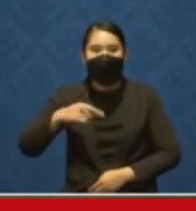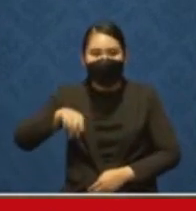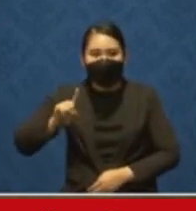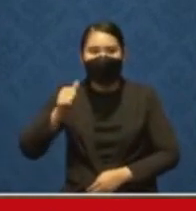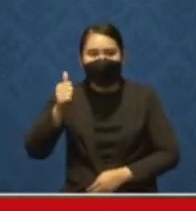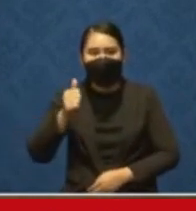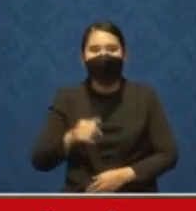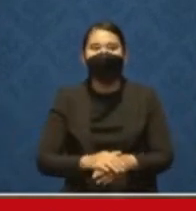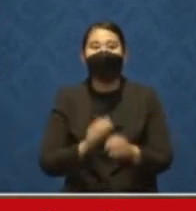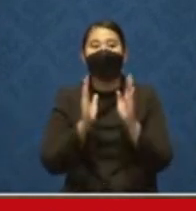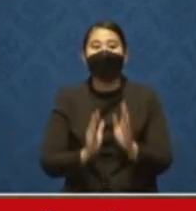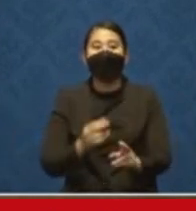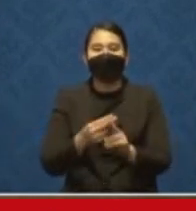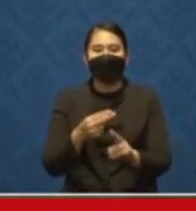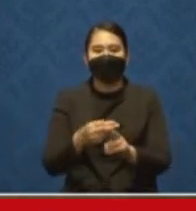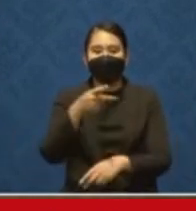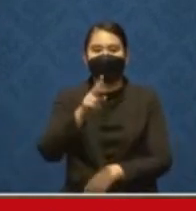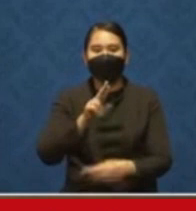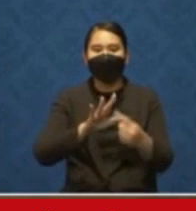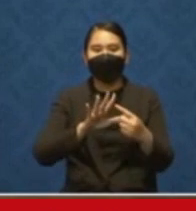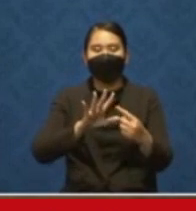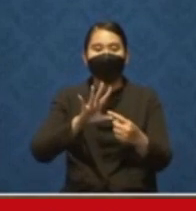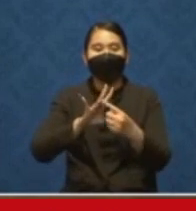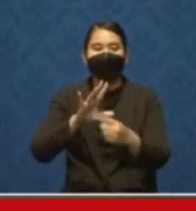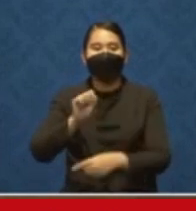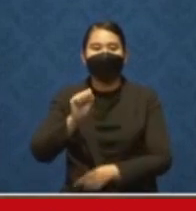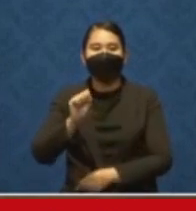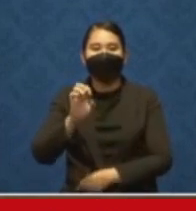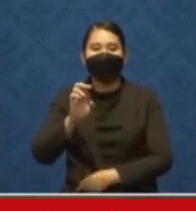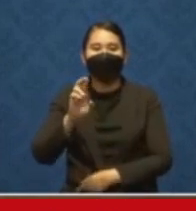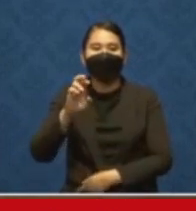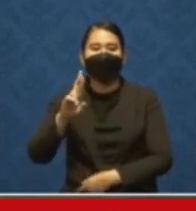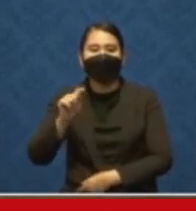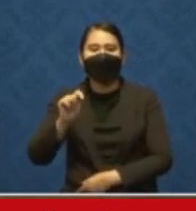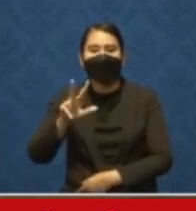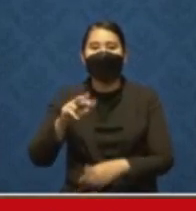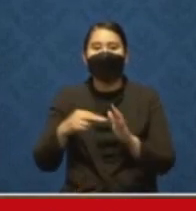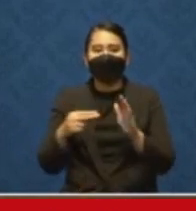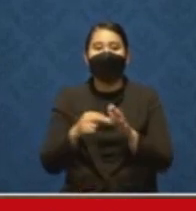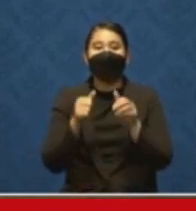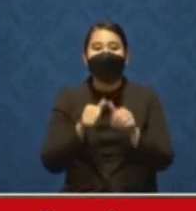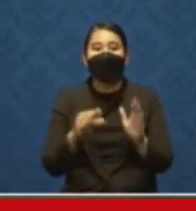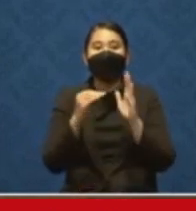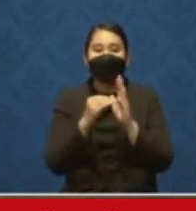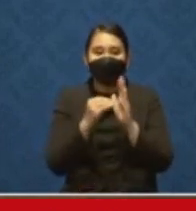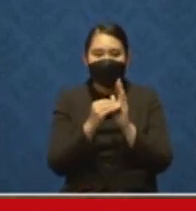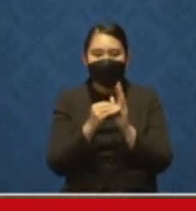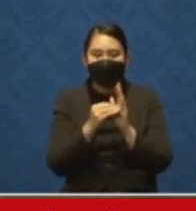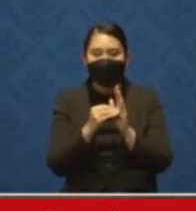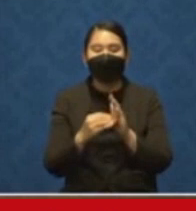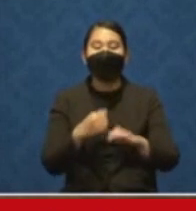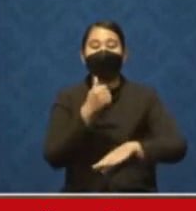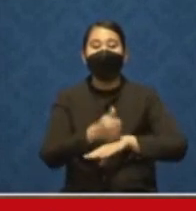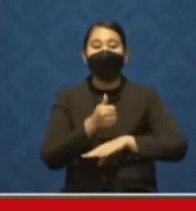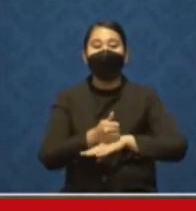พร้อมจะเป็นพยานด้วยต่อไปป.ป.ช.ขึ้นลงขึ้นสาวนี่คนที่นั่นเป็นคนของประเสริฐจันทรวงศ์ทอง